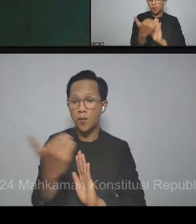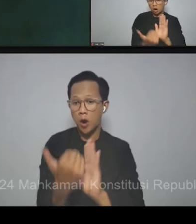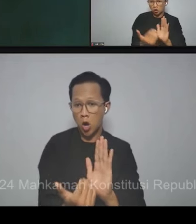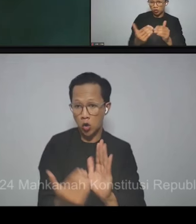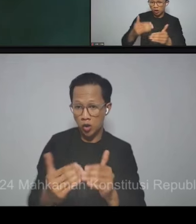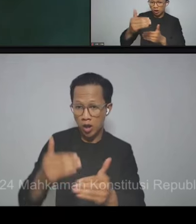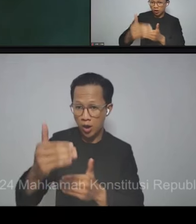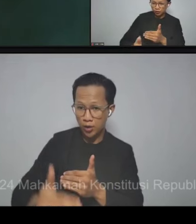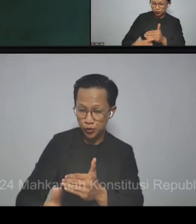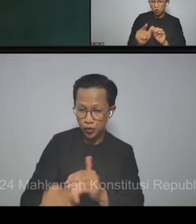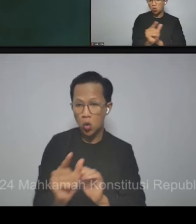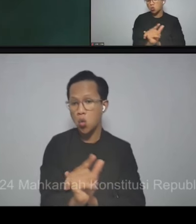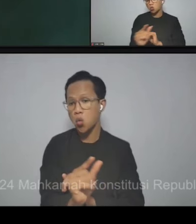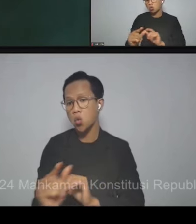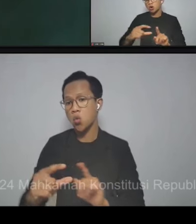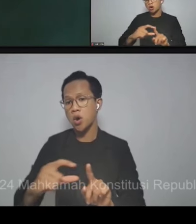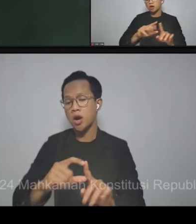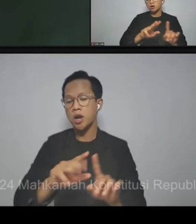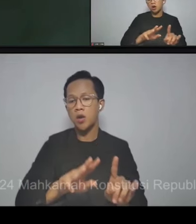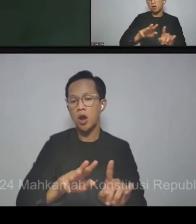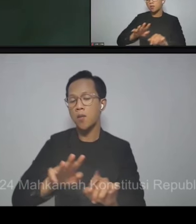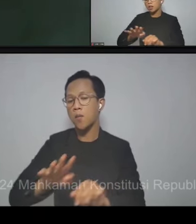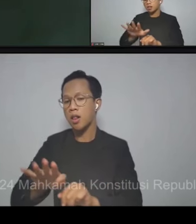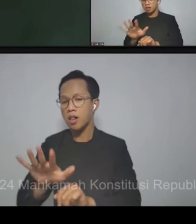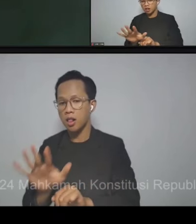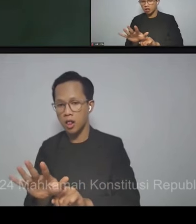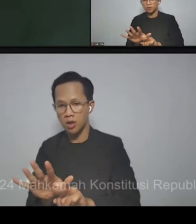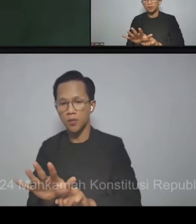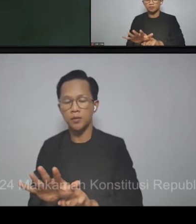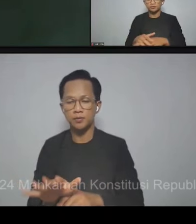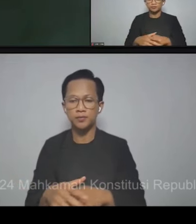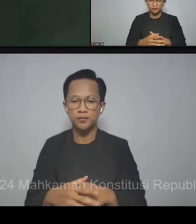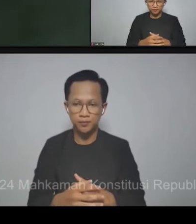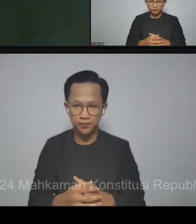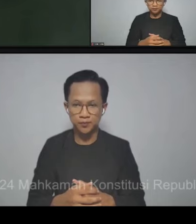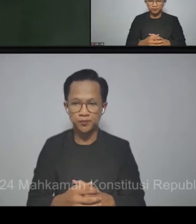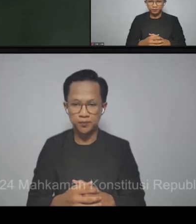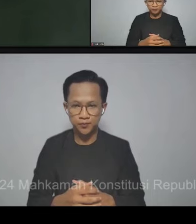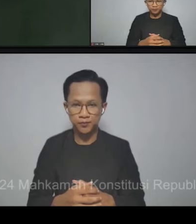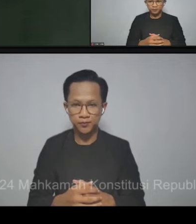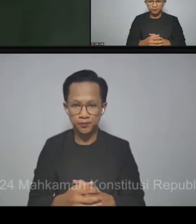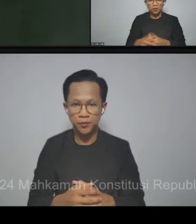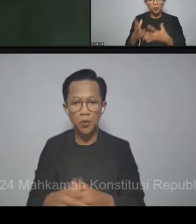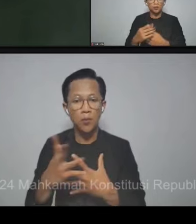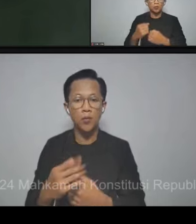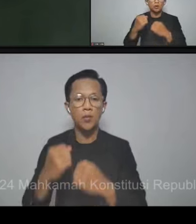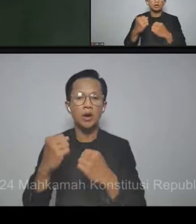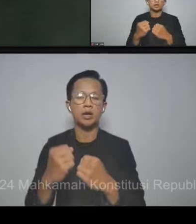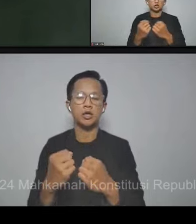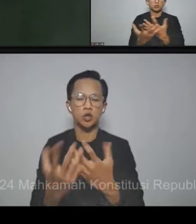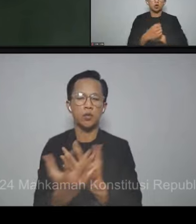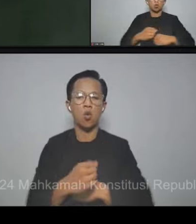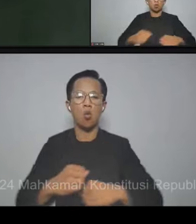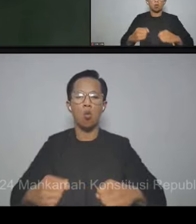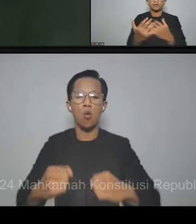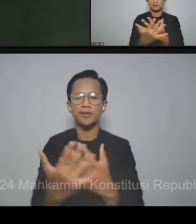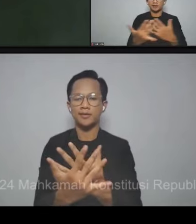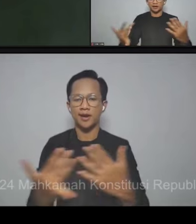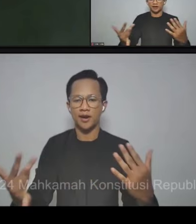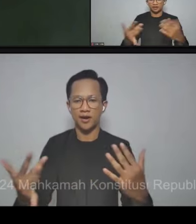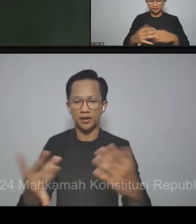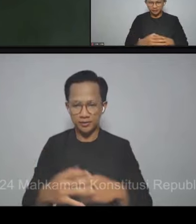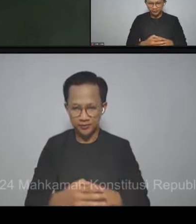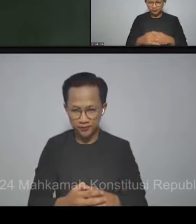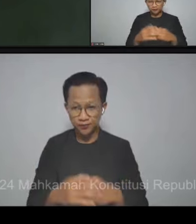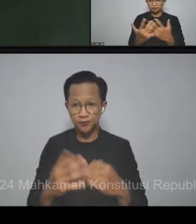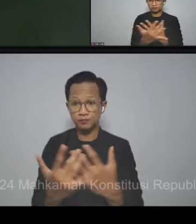dalam UD 1945 sejalan dengan prinsip nocisation without representation sebagai pencerminan prinsip kedaulatan rakyat dalam konteks ini peran serta rakyat dalam